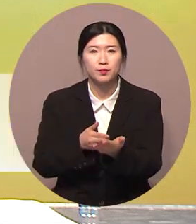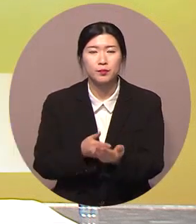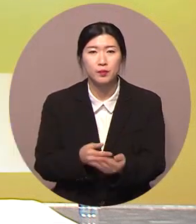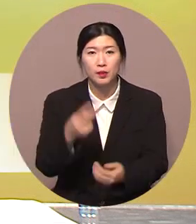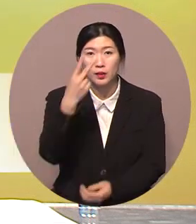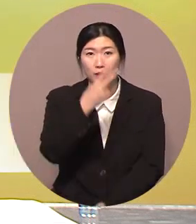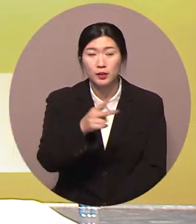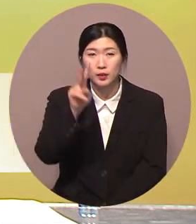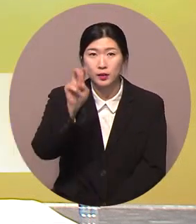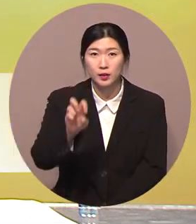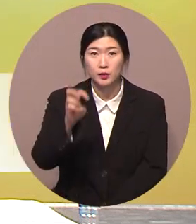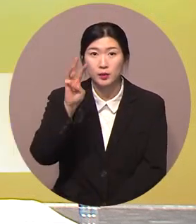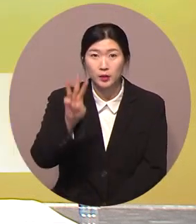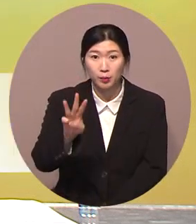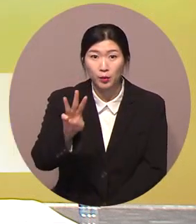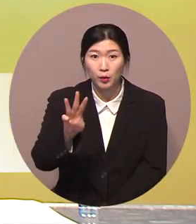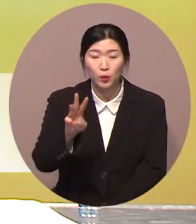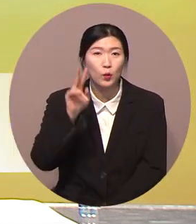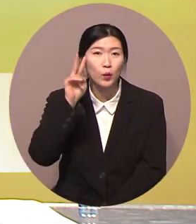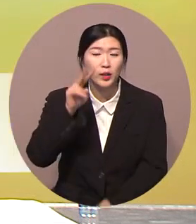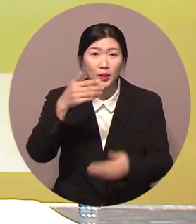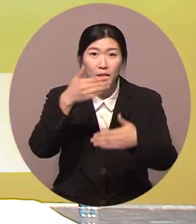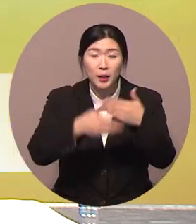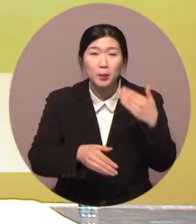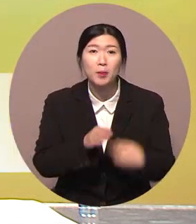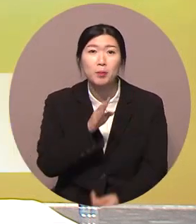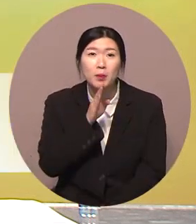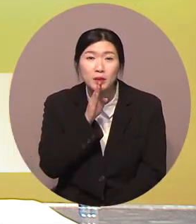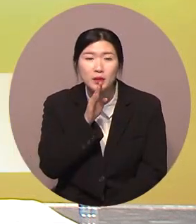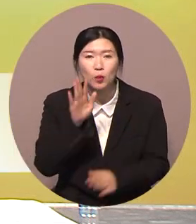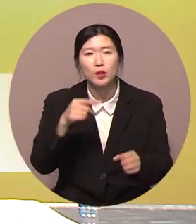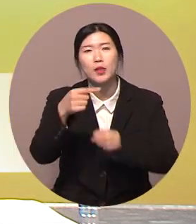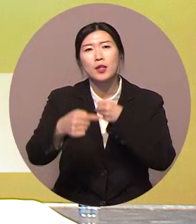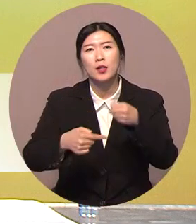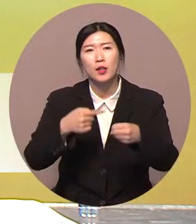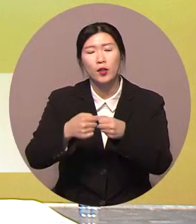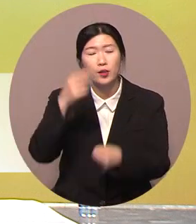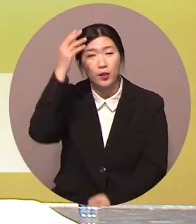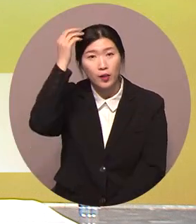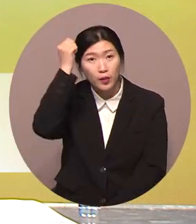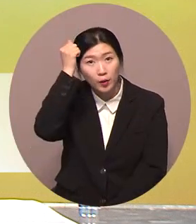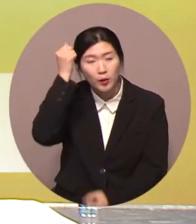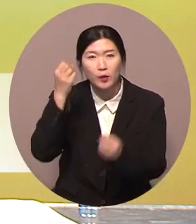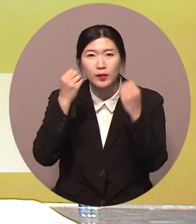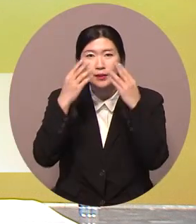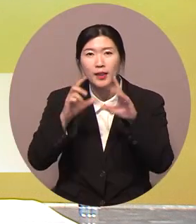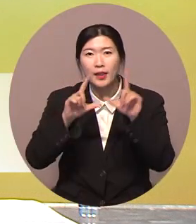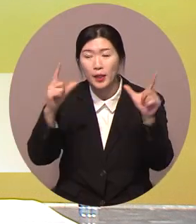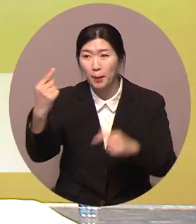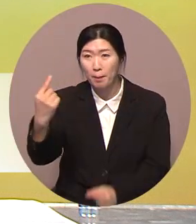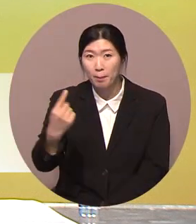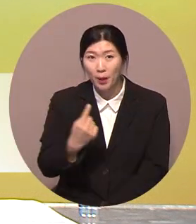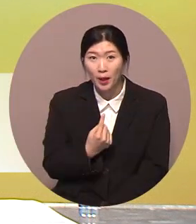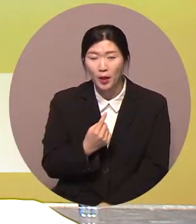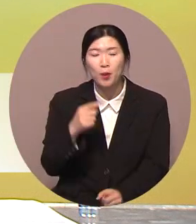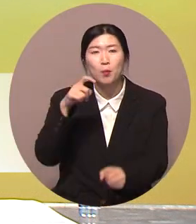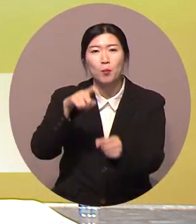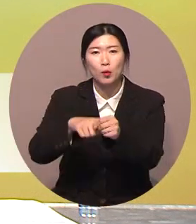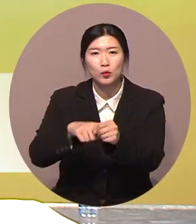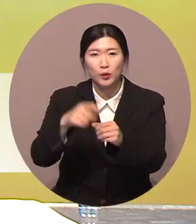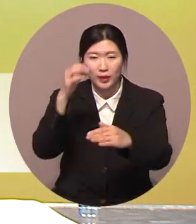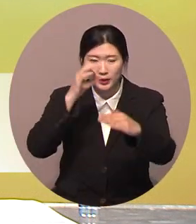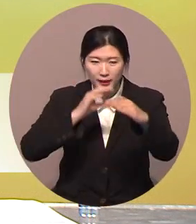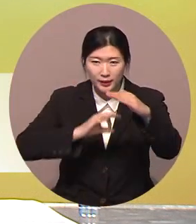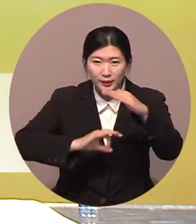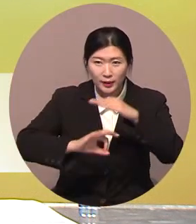2023년도 이제 이틀만을 남겨두고 있습니다 올 한해를 기념하고 다가오는 새해를 뜻깊게 막기 위해 해너미